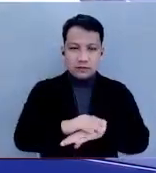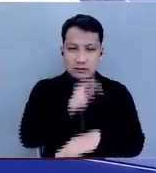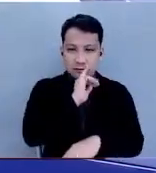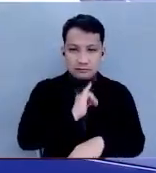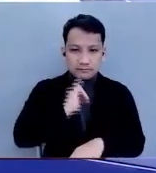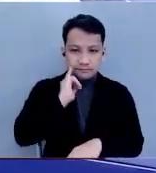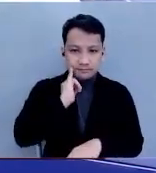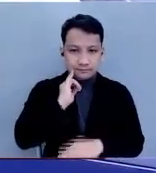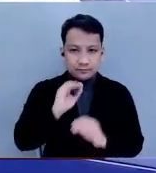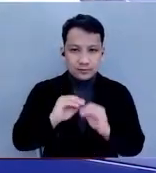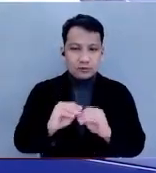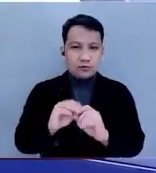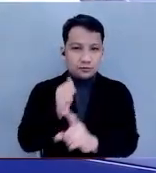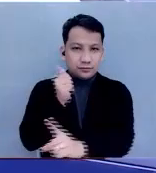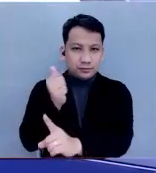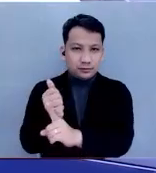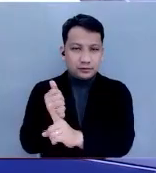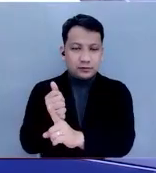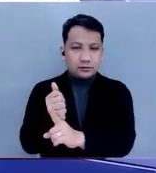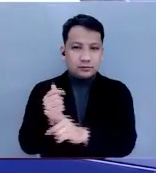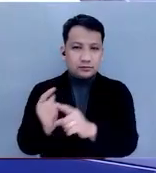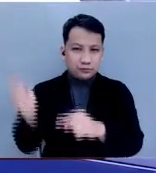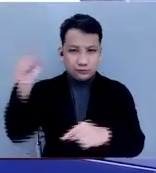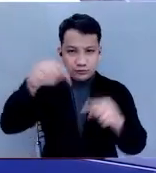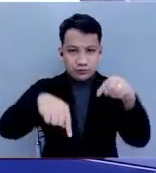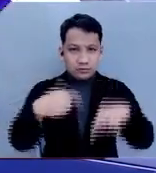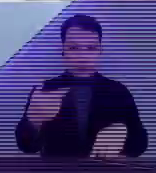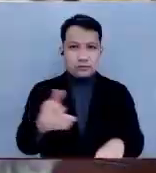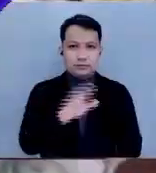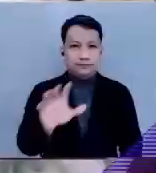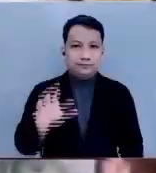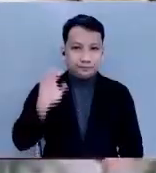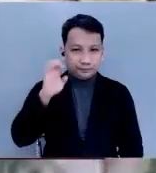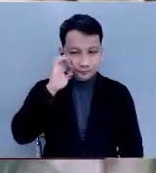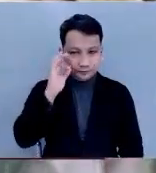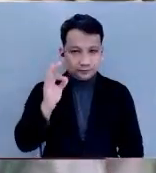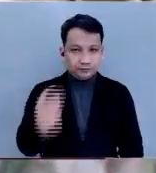pang pag-atake. Nasa frontline balitang iyan si Elaine Pulhensio.